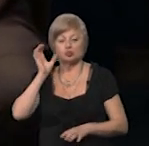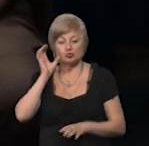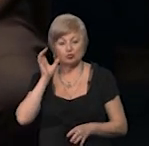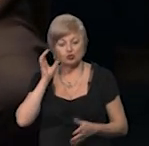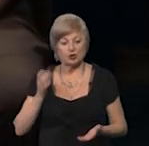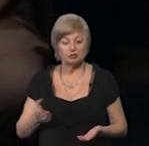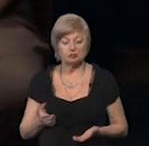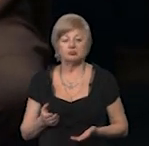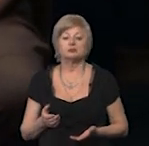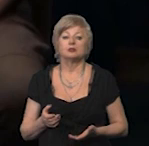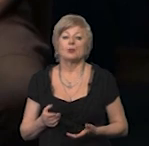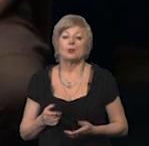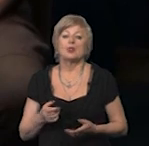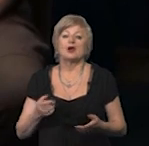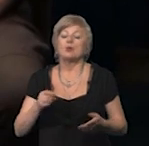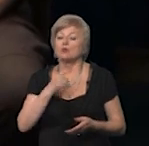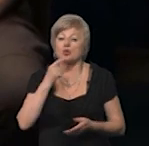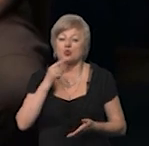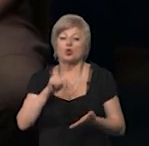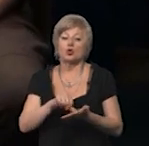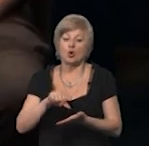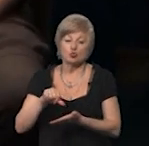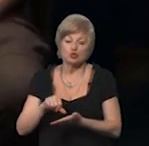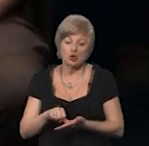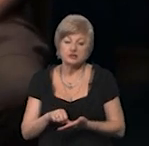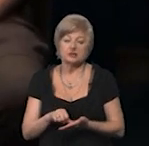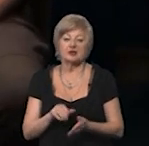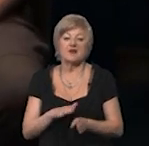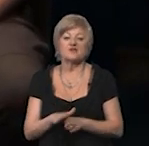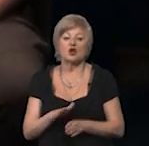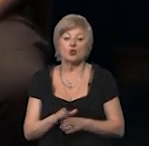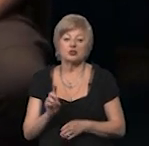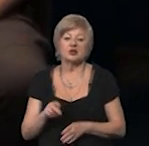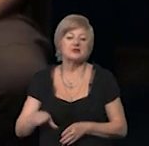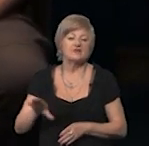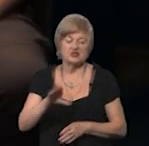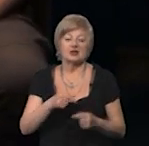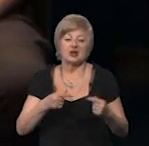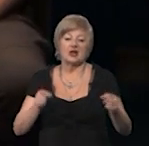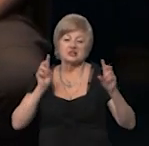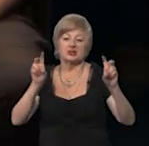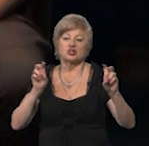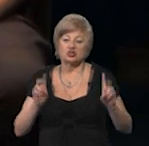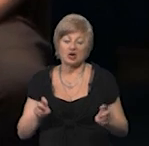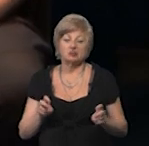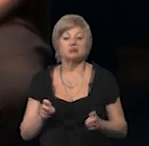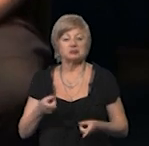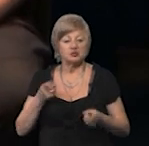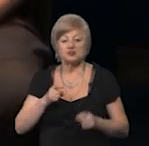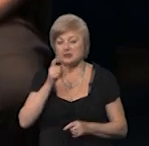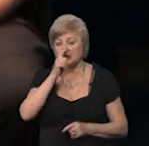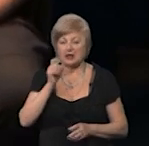багато гуртів і виконавців, і естради, і не тільки, у всіх жанрах, які дійсно вони